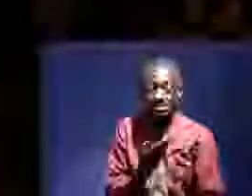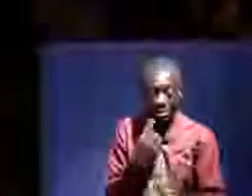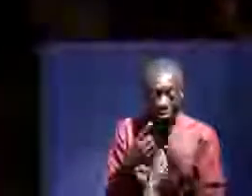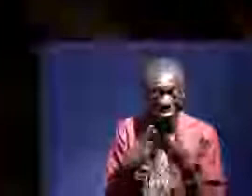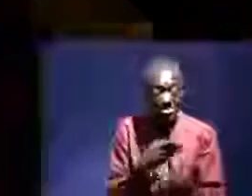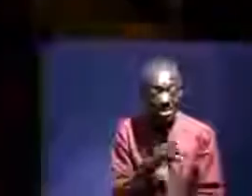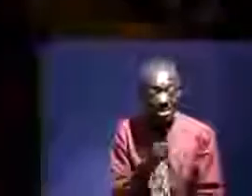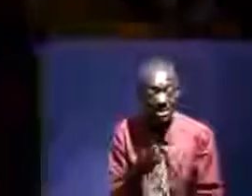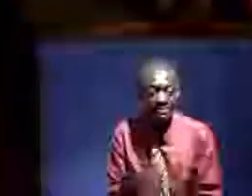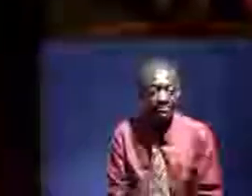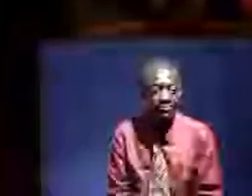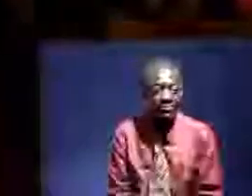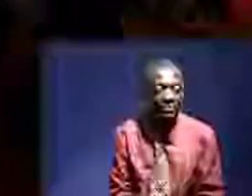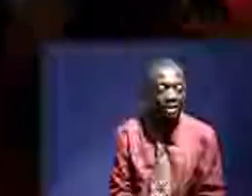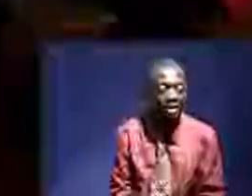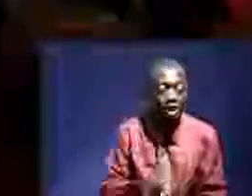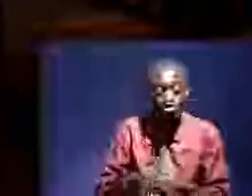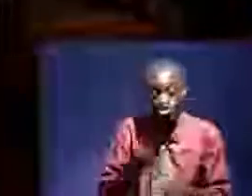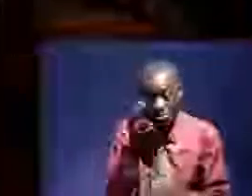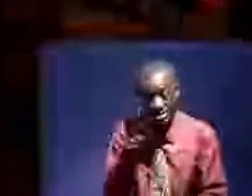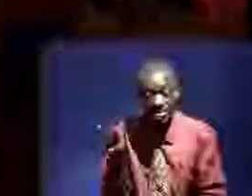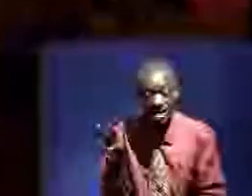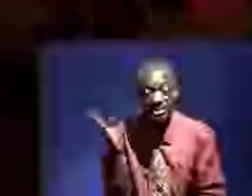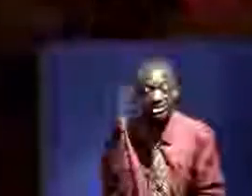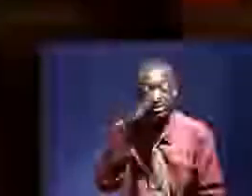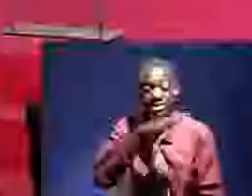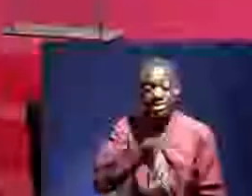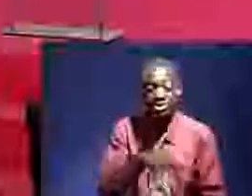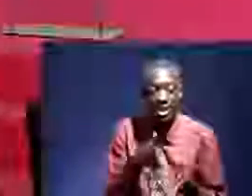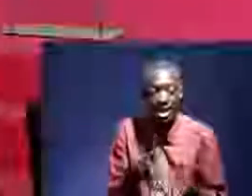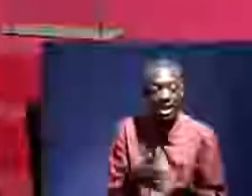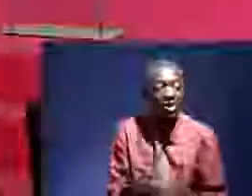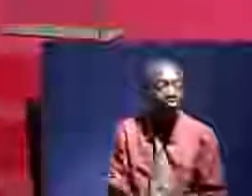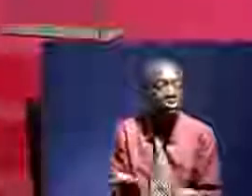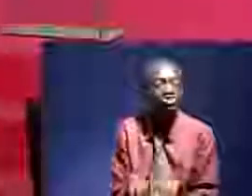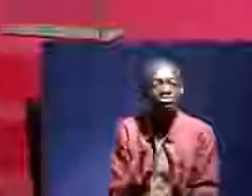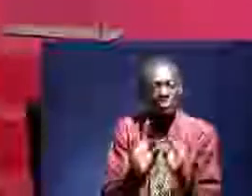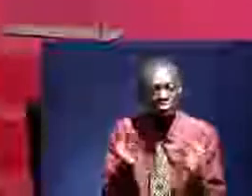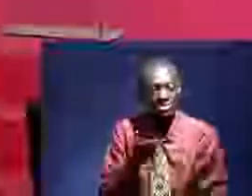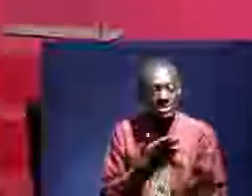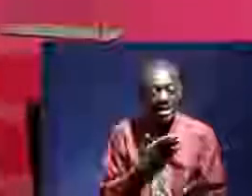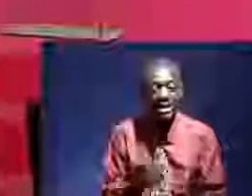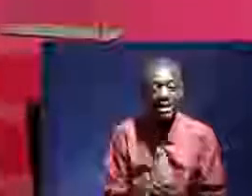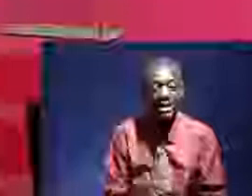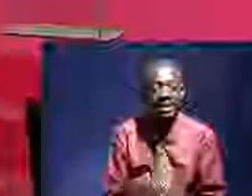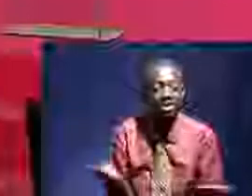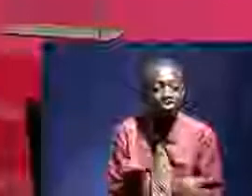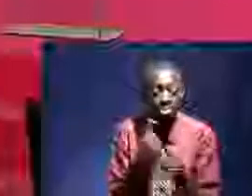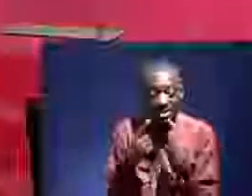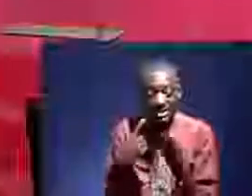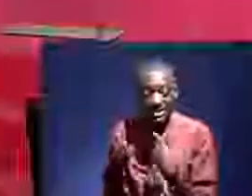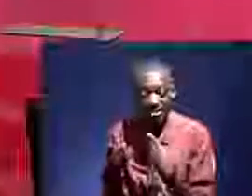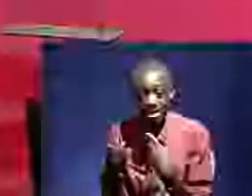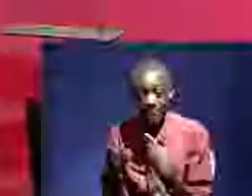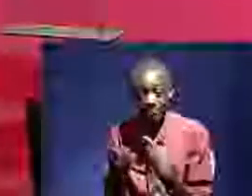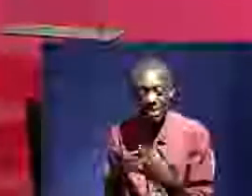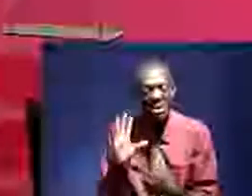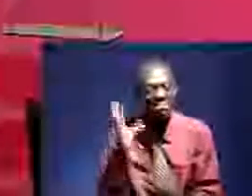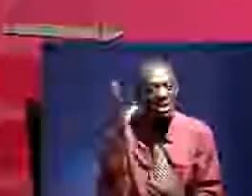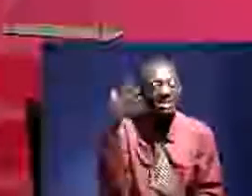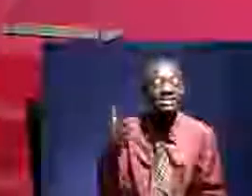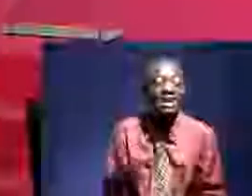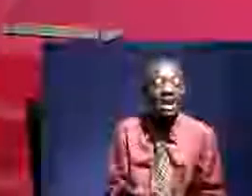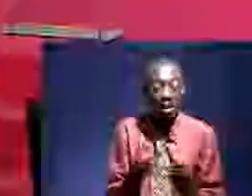ndugu mtazamaji, jioni ya leo tena tutakuwa na somo zuri sana, somo makini. Naam. Somo linalosema maisha